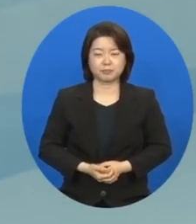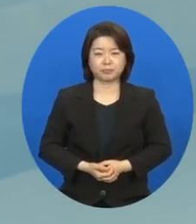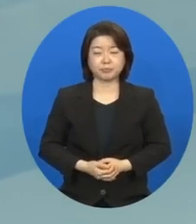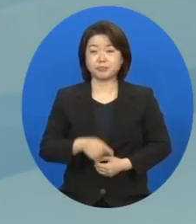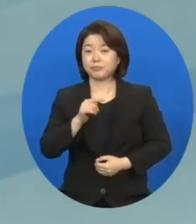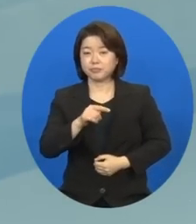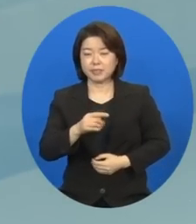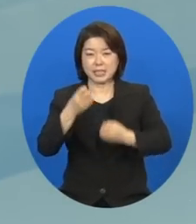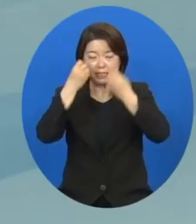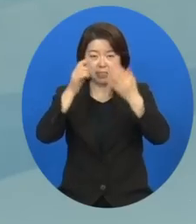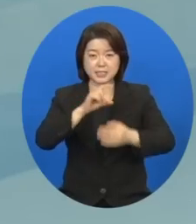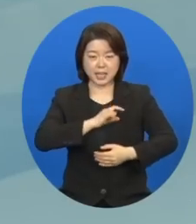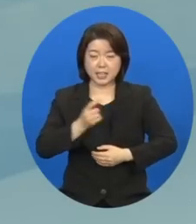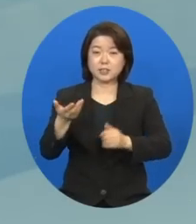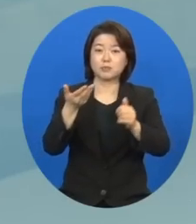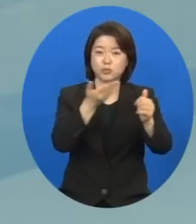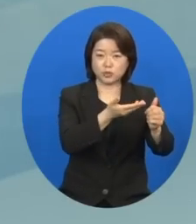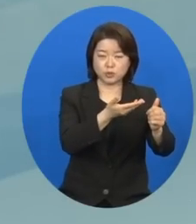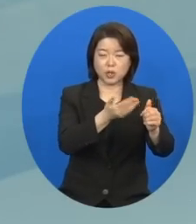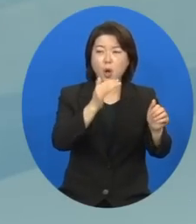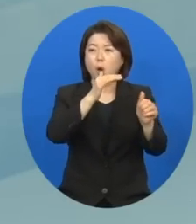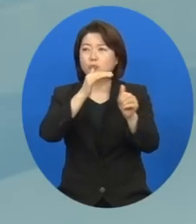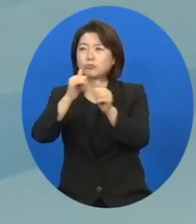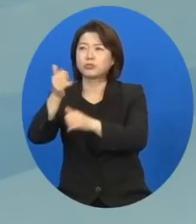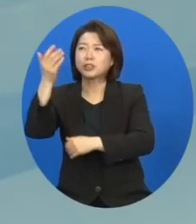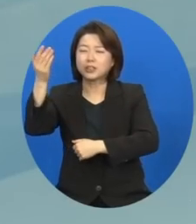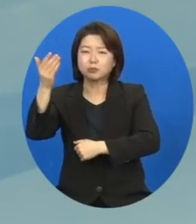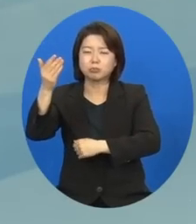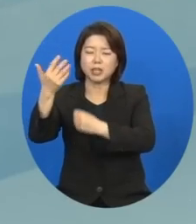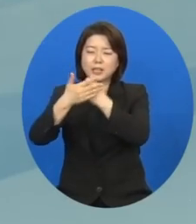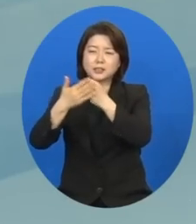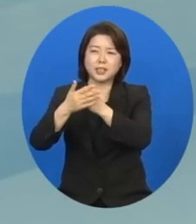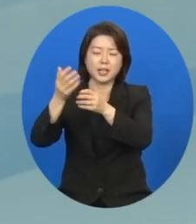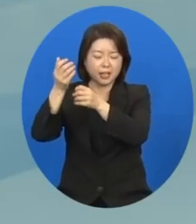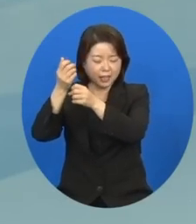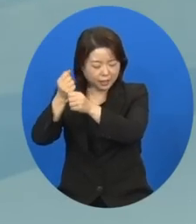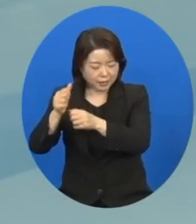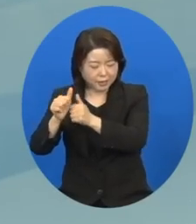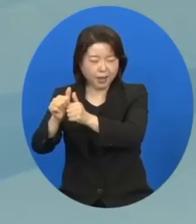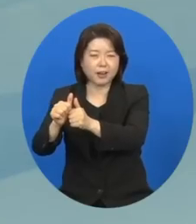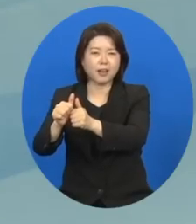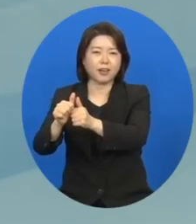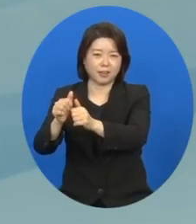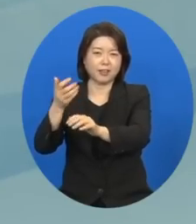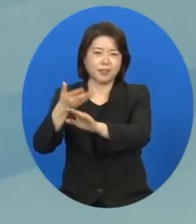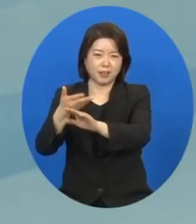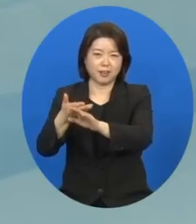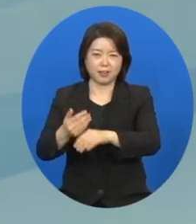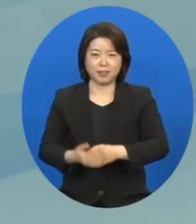이 새 이름을 부여하시는 것은 부르시는 그분의 은혜에 전적으로 달려있다는 것입니다.